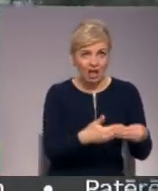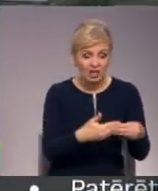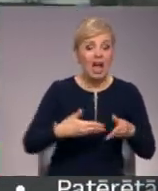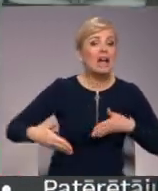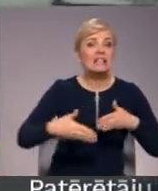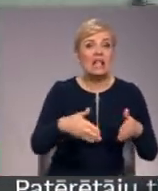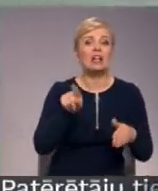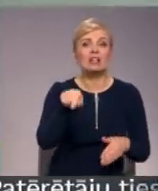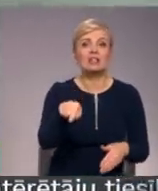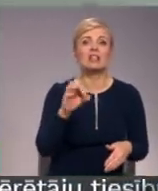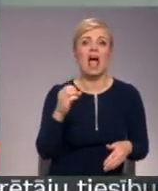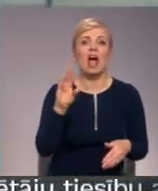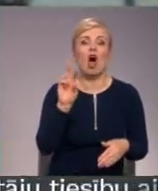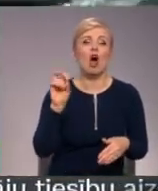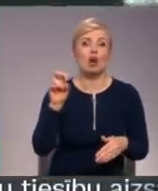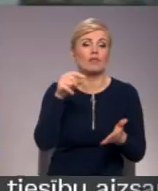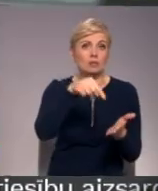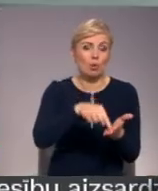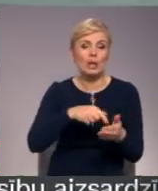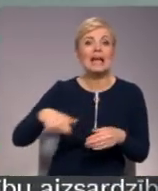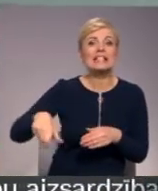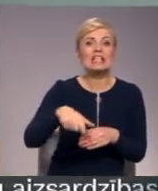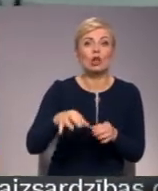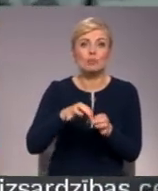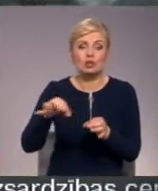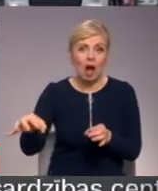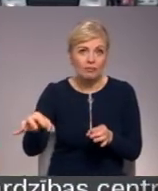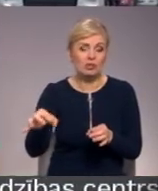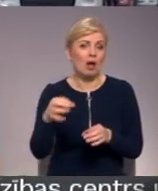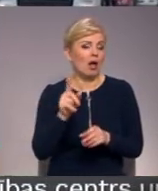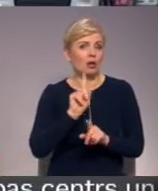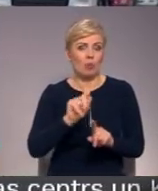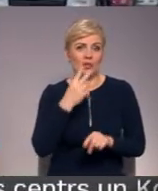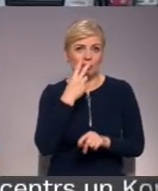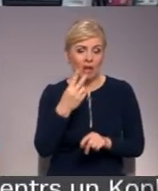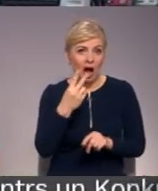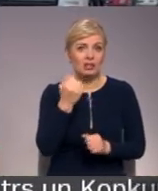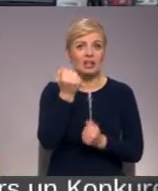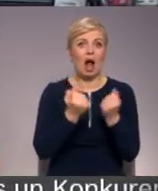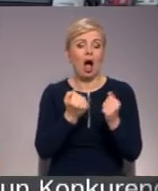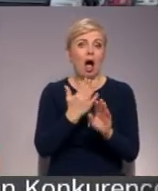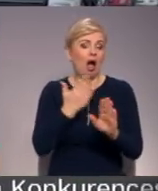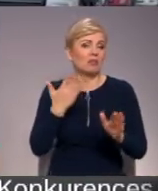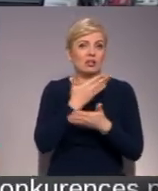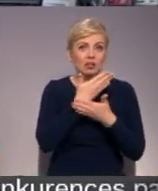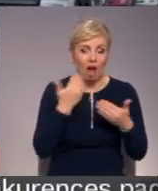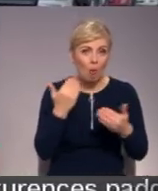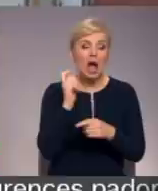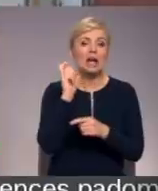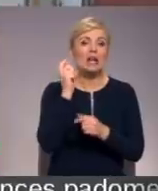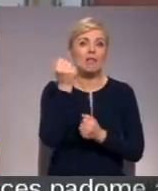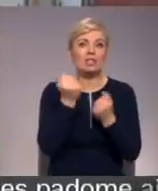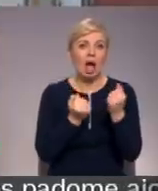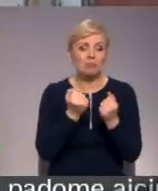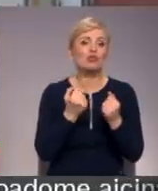Ceļā uz Terehovas robežu kontroles punktu Zilupes novadā ir neierasts skats. Vieglo transporta līdzekļu rindas nav, arī kravas